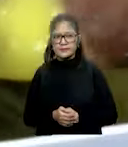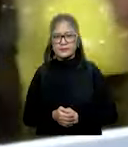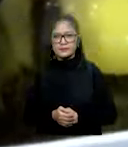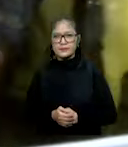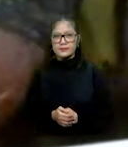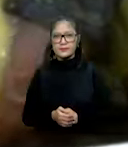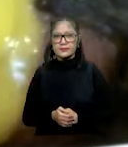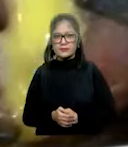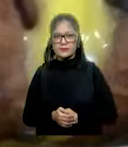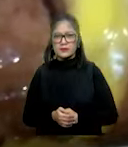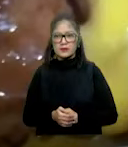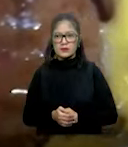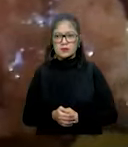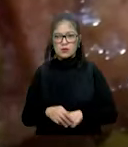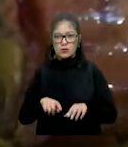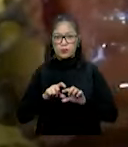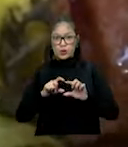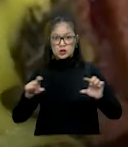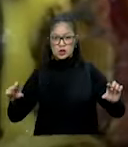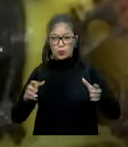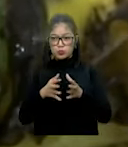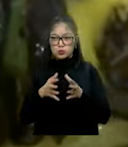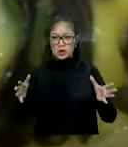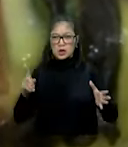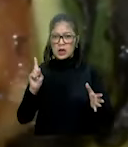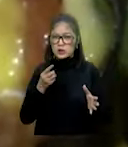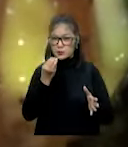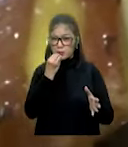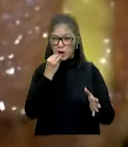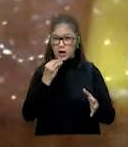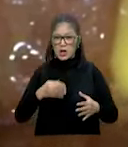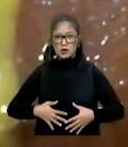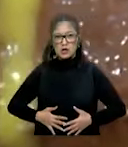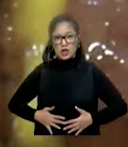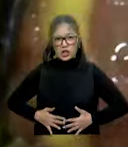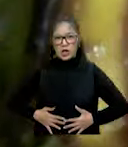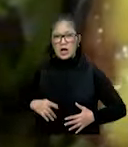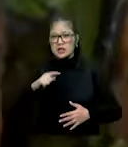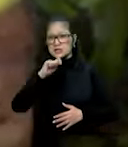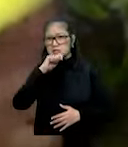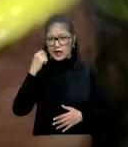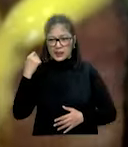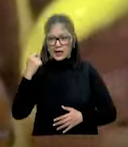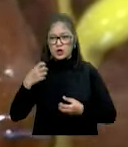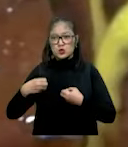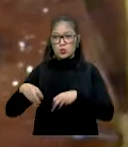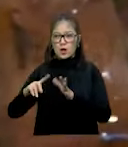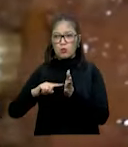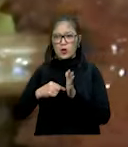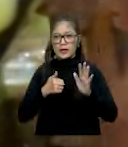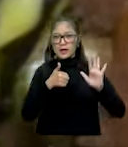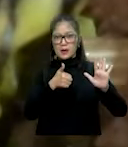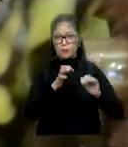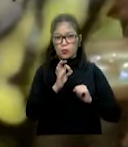Porsinya juga cukup membuat perut kenyang bila dijadikan menu berbuka puasa. Maka tak heran sate Wagyu dijual dengan harga mulai